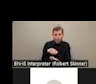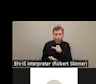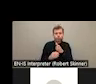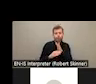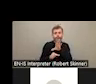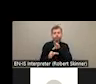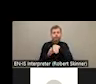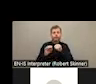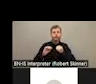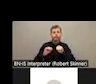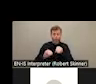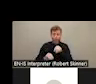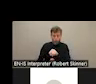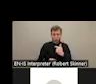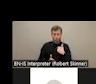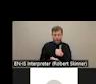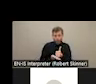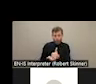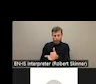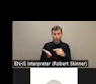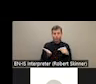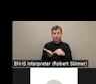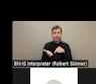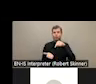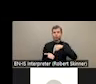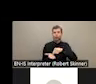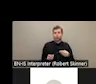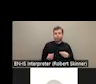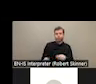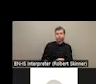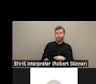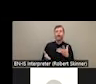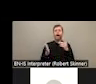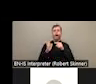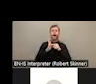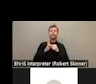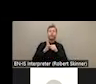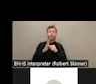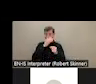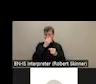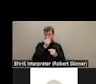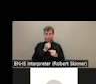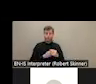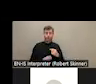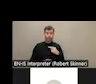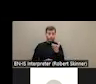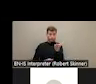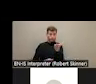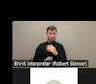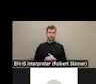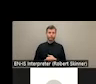les nouvelles technologies. Par exemple, nous avons acheté des lecteurs MP5 que vous